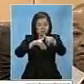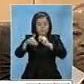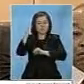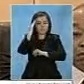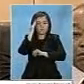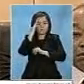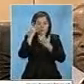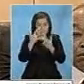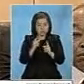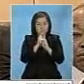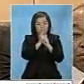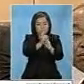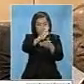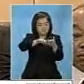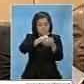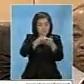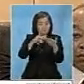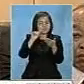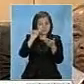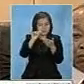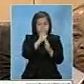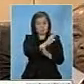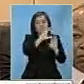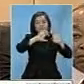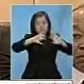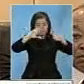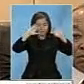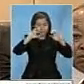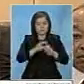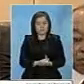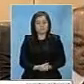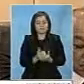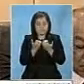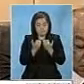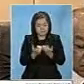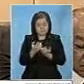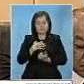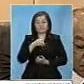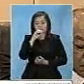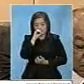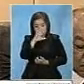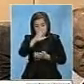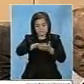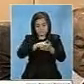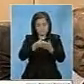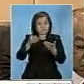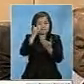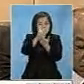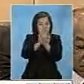นดขึ้นผมจึงขออนุญาตได้กราบเรียนย้ำอีกครั้งหนึ่งนะครับว่าในยุทธศาสตร์ที่เราได้กำห